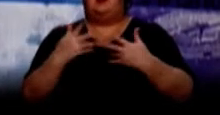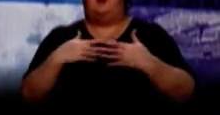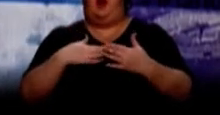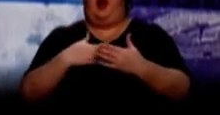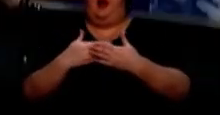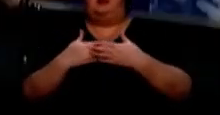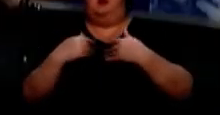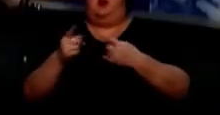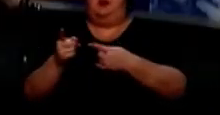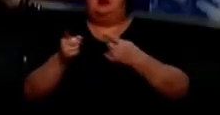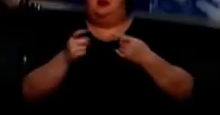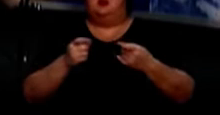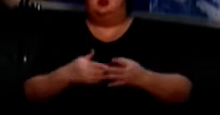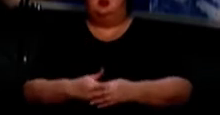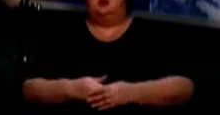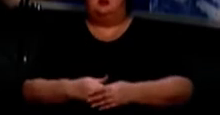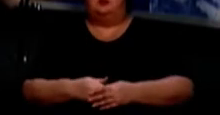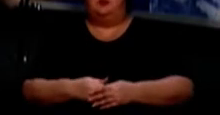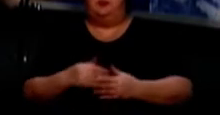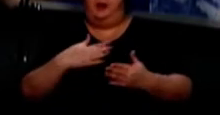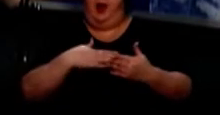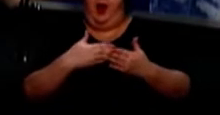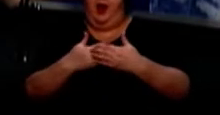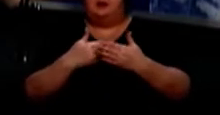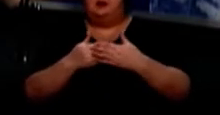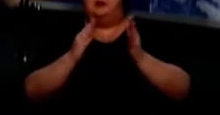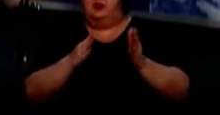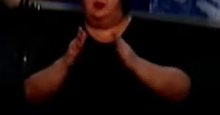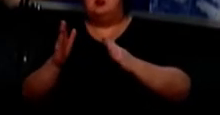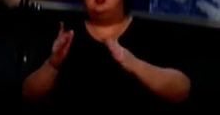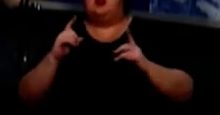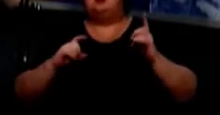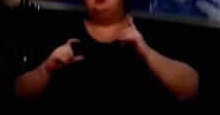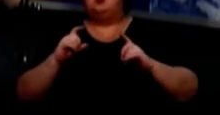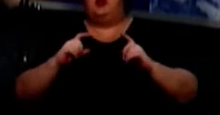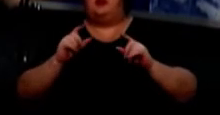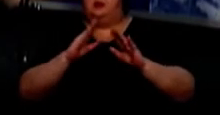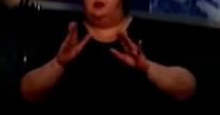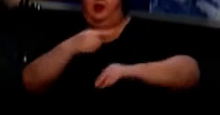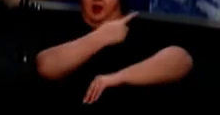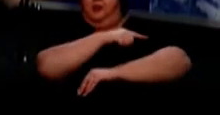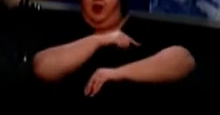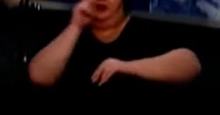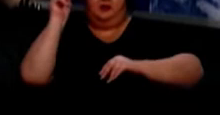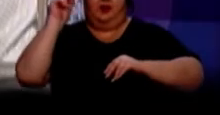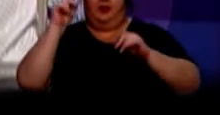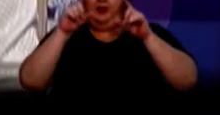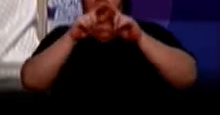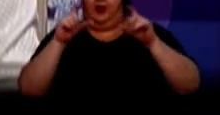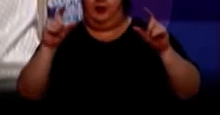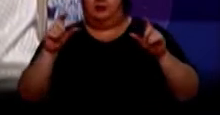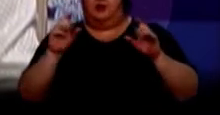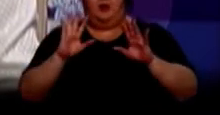залучаємо. Юлія, активні лише студенти Української медичної стоматологічної академії чи інших вузів? Різні вузи в